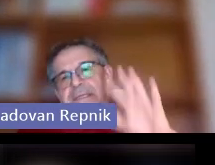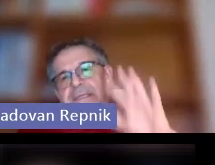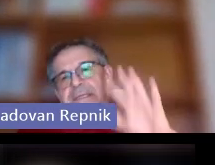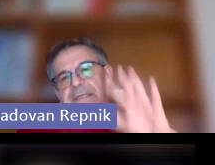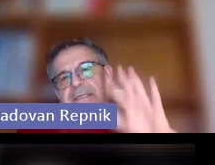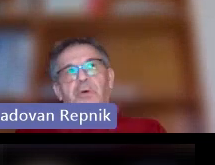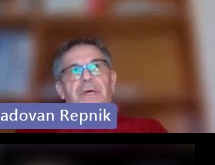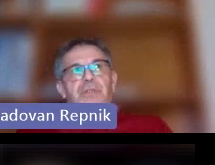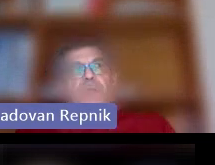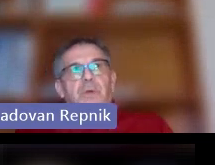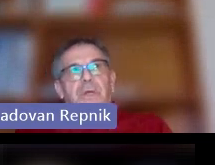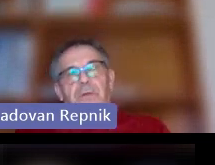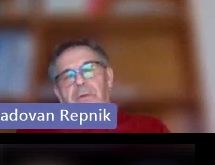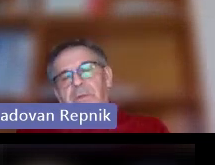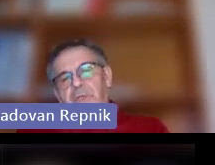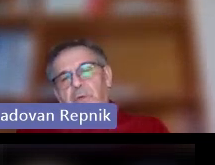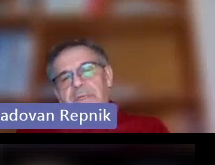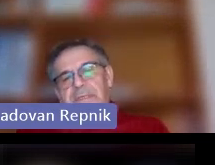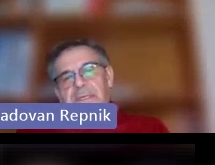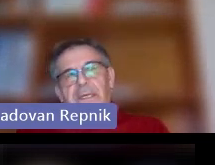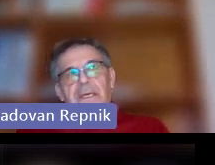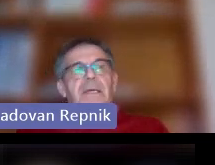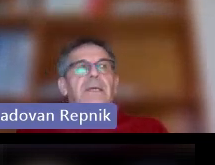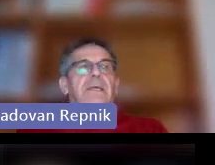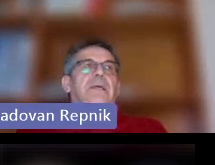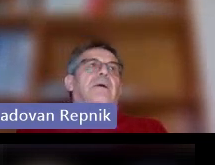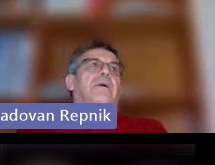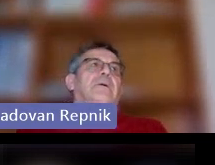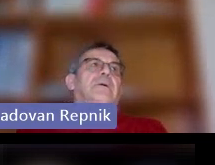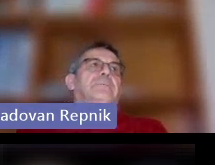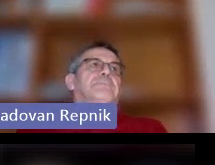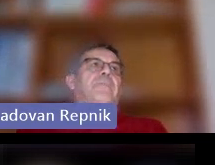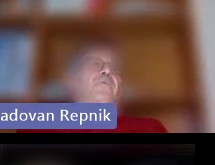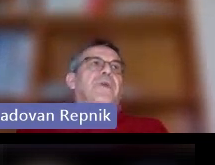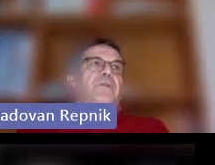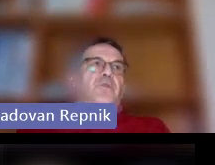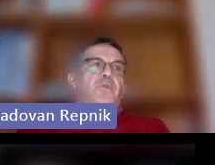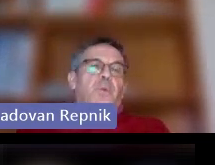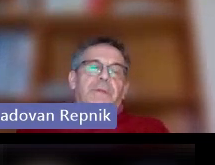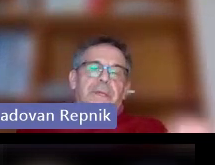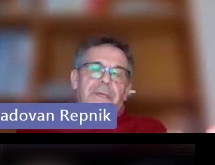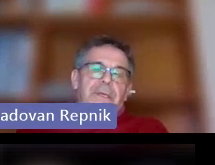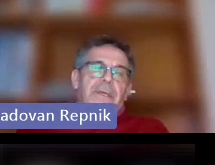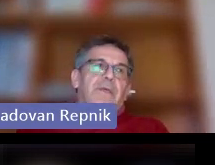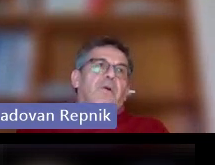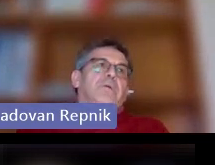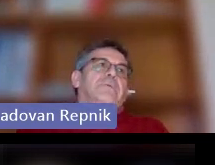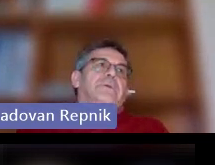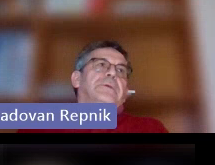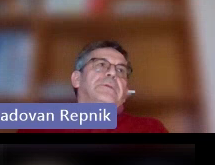deževnici, da bi prišla do našega kolektorja. Deževnica je vir toplote,